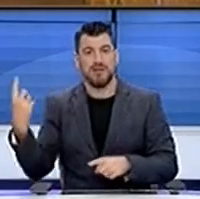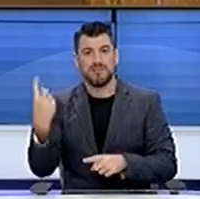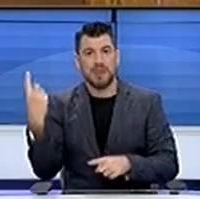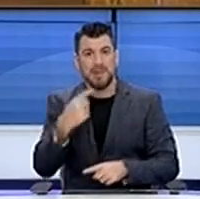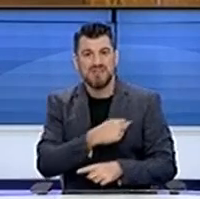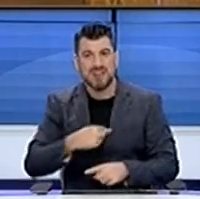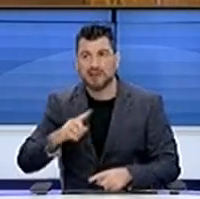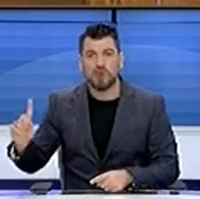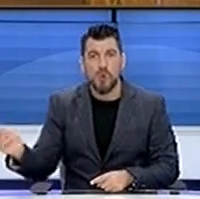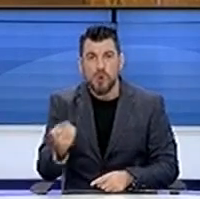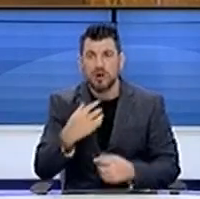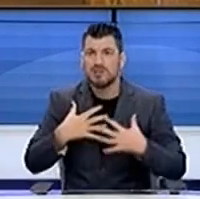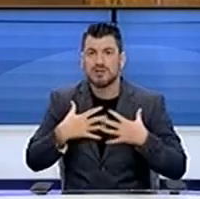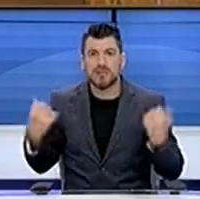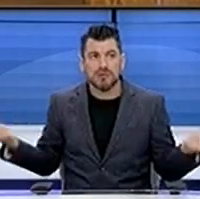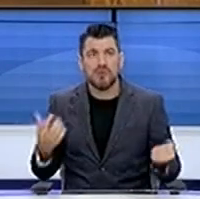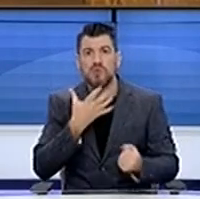εκείνη την ώρα, την κρίσιμη.